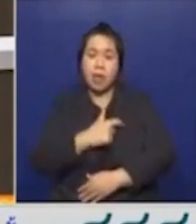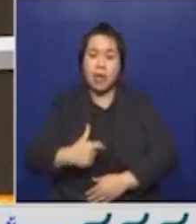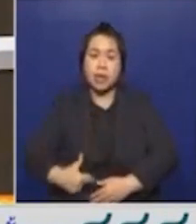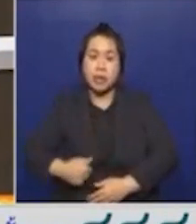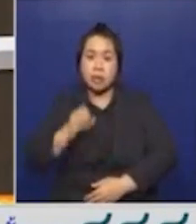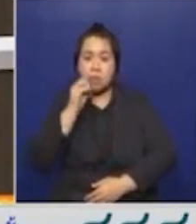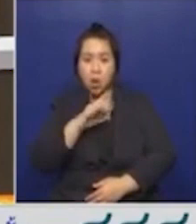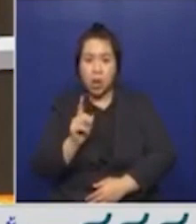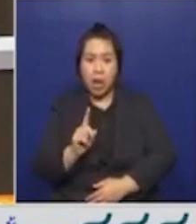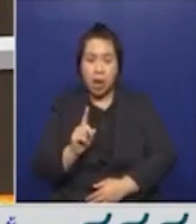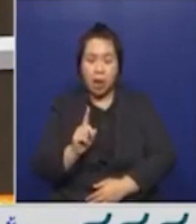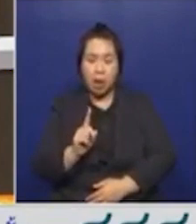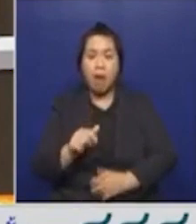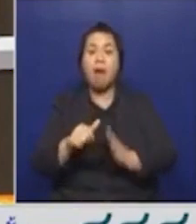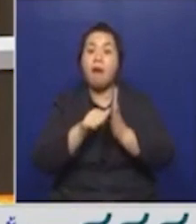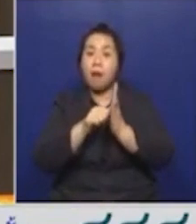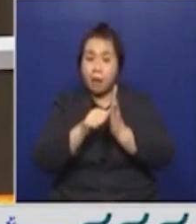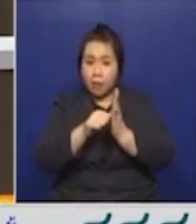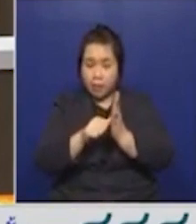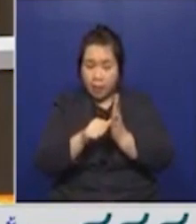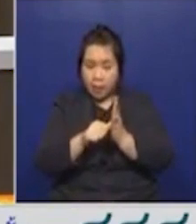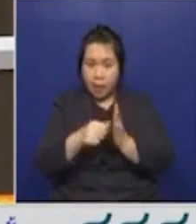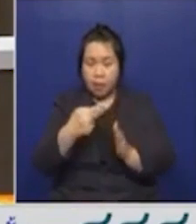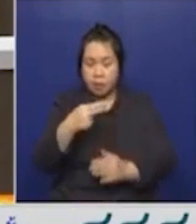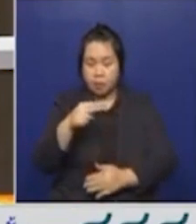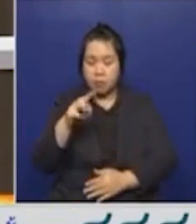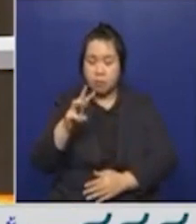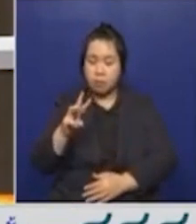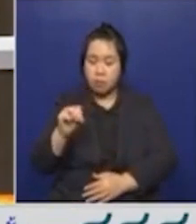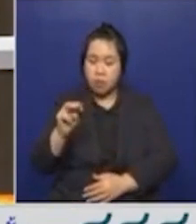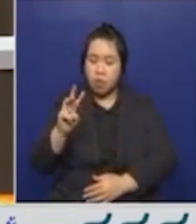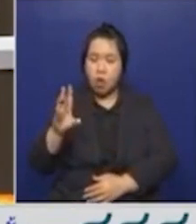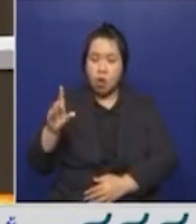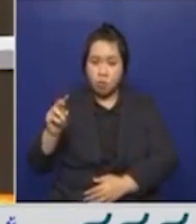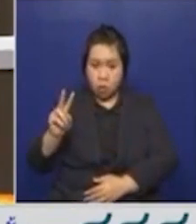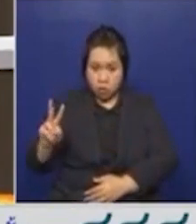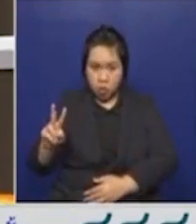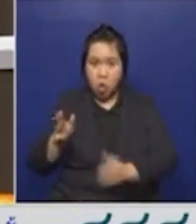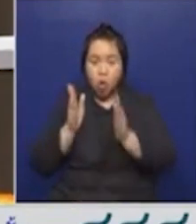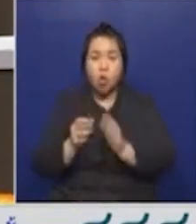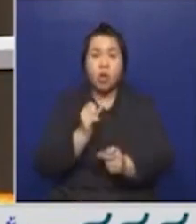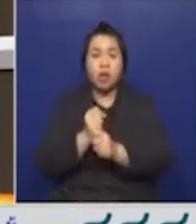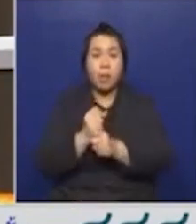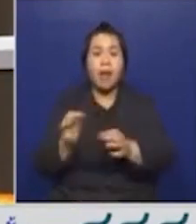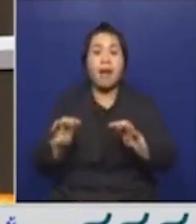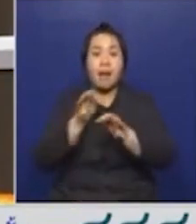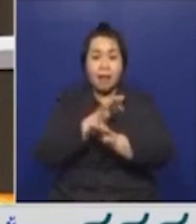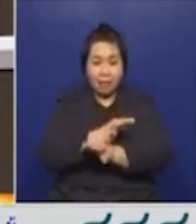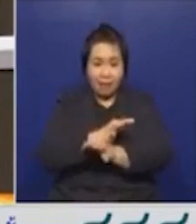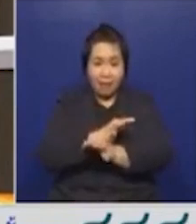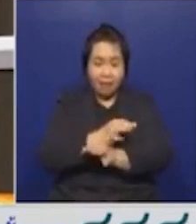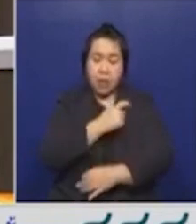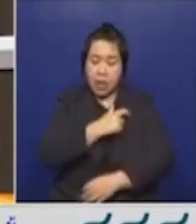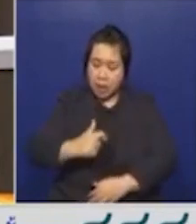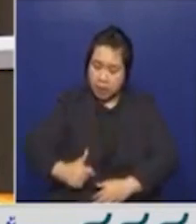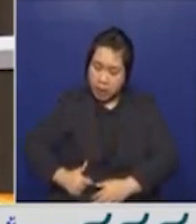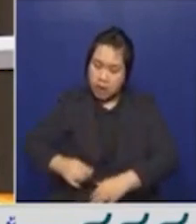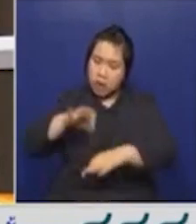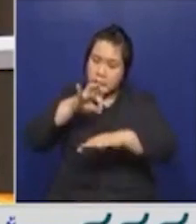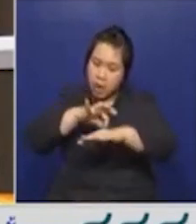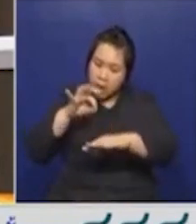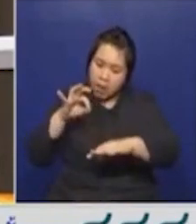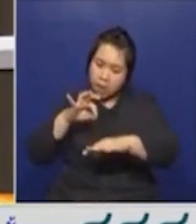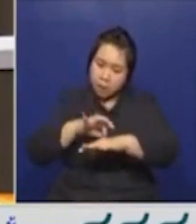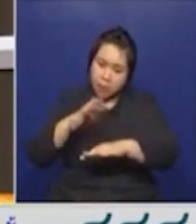คะว่าให้แก้ไขรัฐธรรมนูญหมวด 2อย่างเช่นเรื่องผู้สำเร็จราชการแทนพระองค์ที่จะทรงแต่งตั้งหรือไม่แต่งตั้งก็ได้